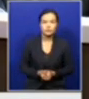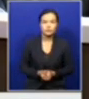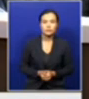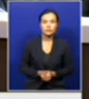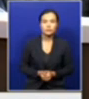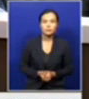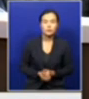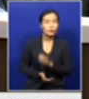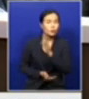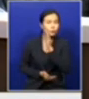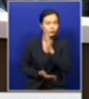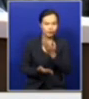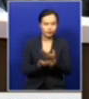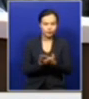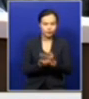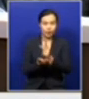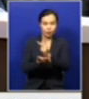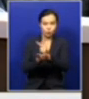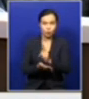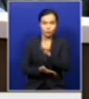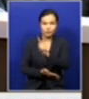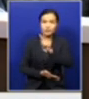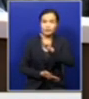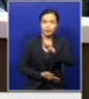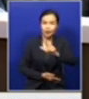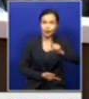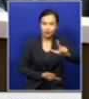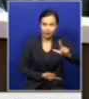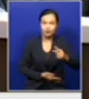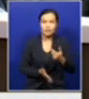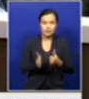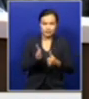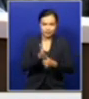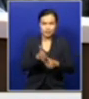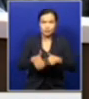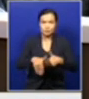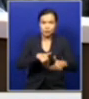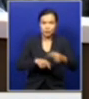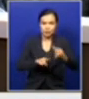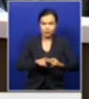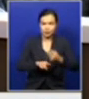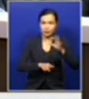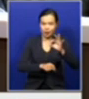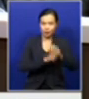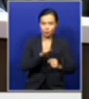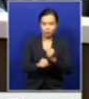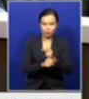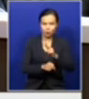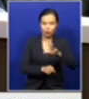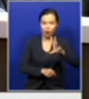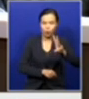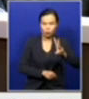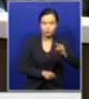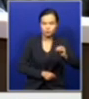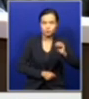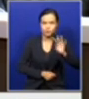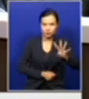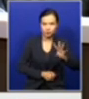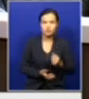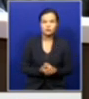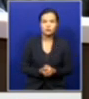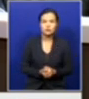ถ้ารวมเงินกู้1ล้านล้านบาทหนี้สาธารณะของไทยณเดือนกันยายนปี2564จะเท่